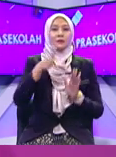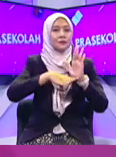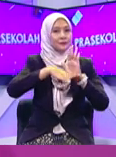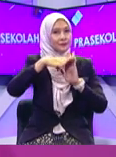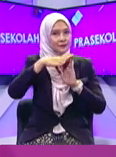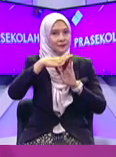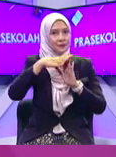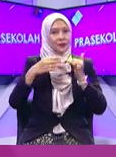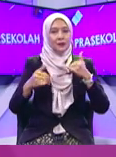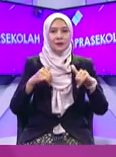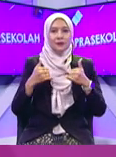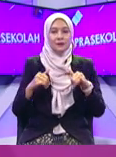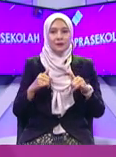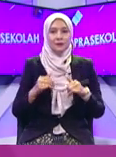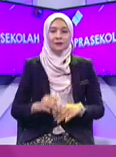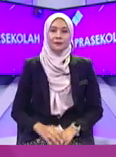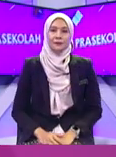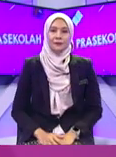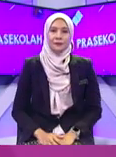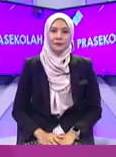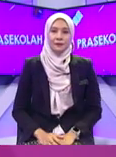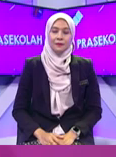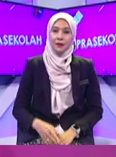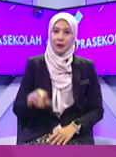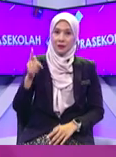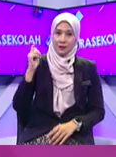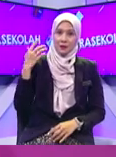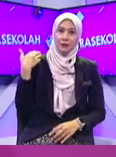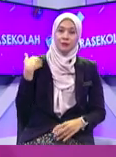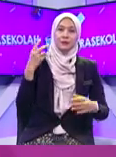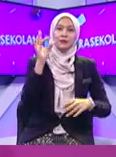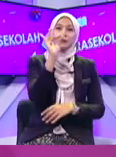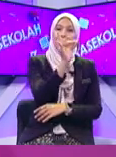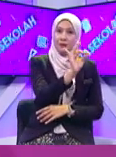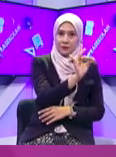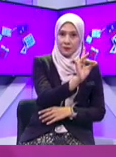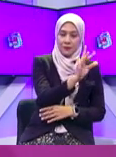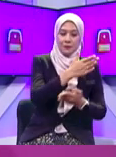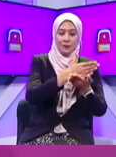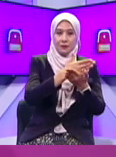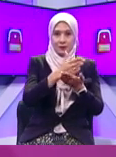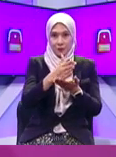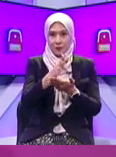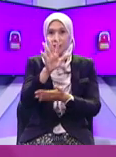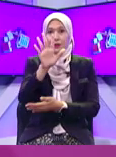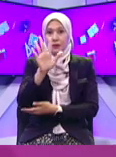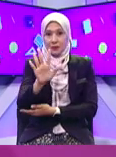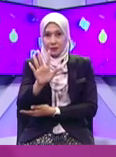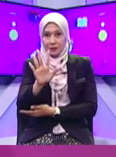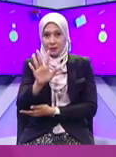permainan kita Oke sebentar tadi 18 tolak berapa ya Lukman